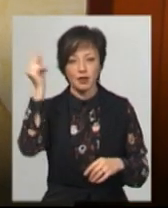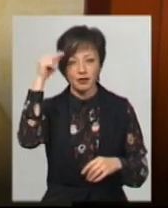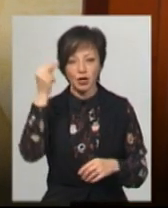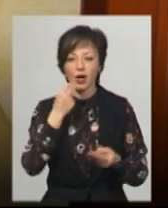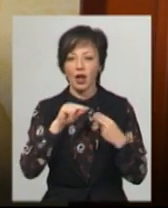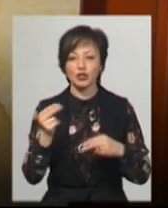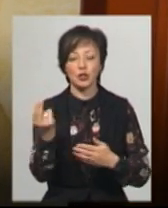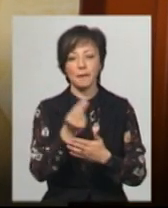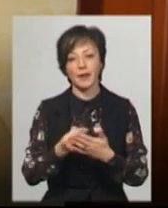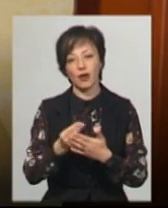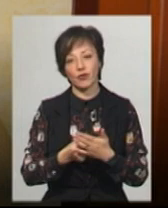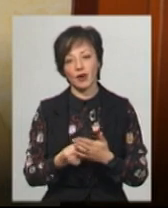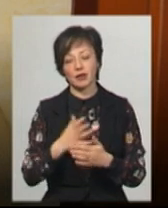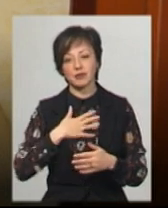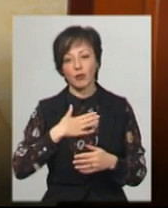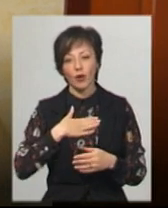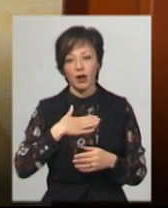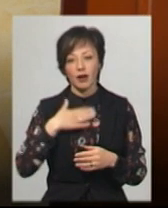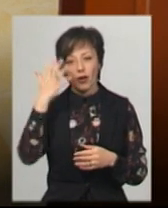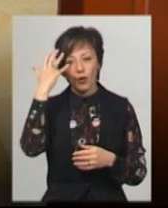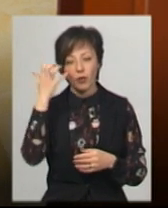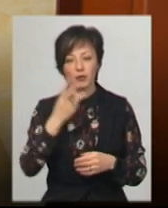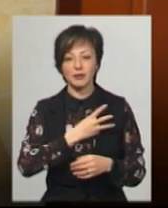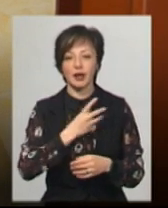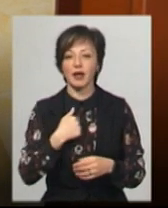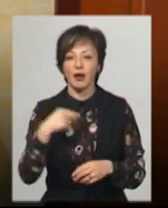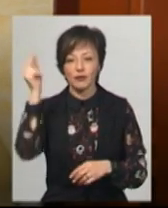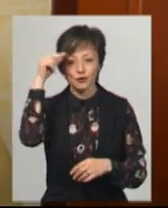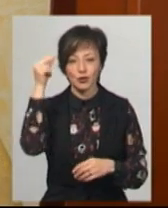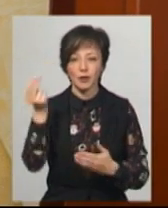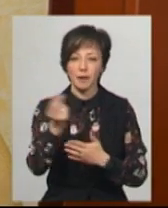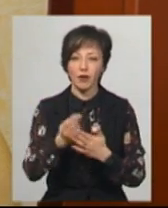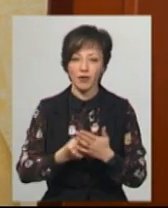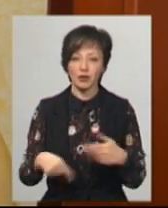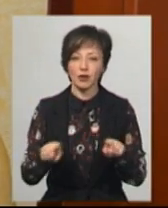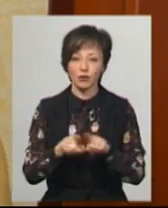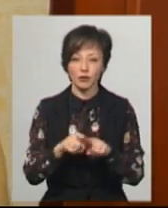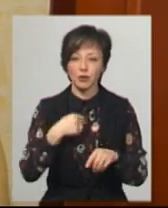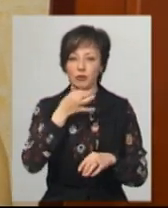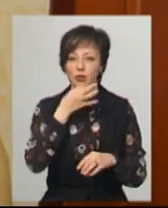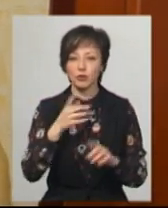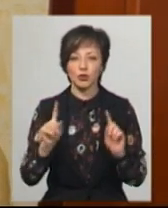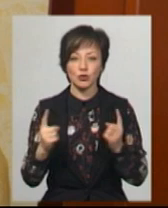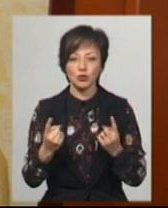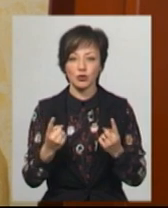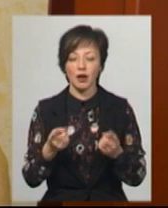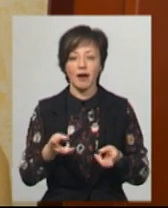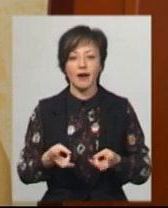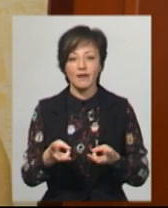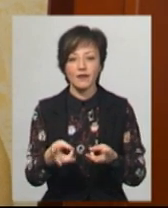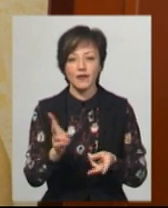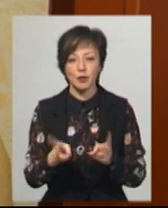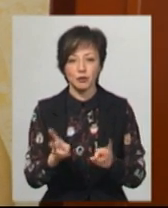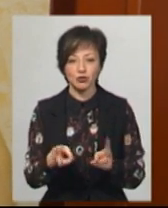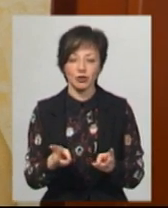краще малювати. Це моє хобі, одне із таких хобі, то я вчуся малювати також. Мені дуже подобається випічка,